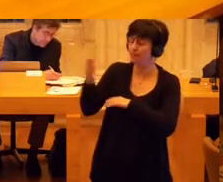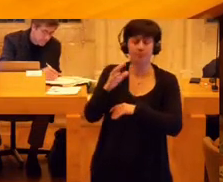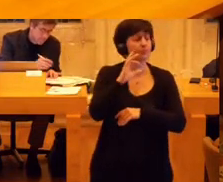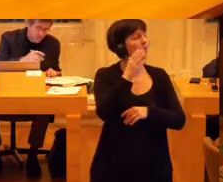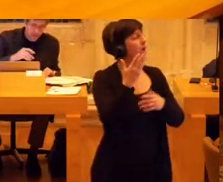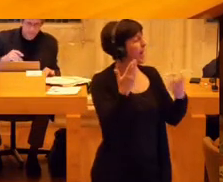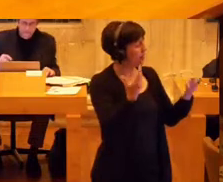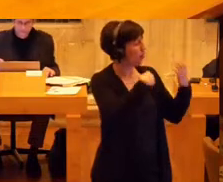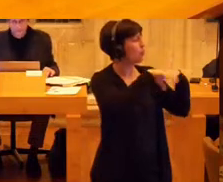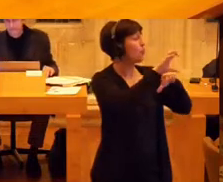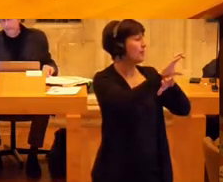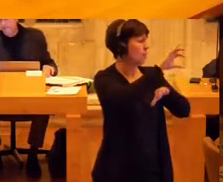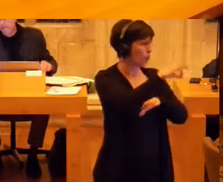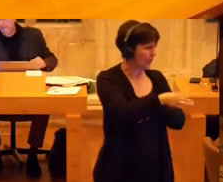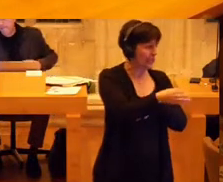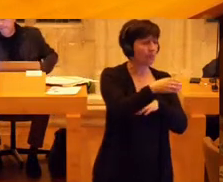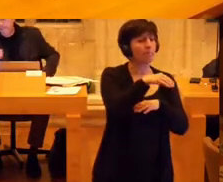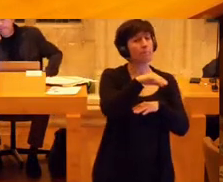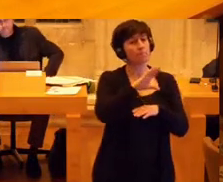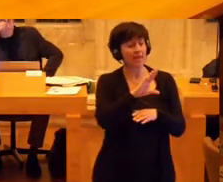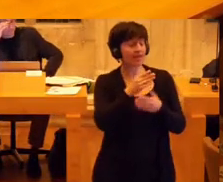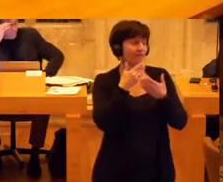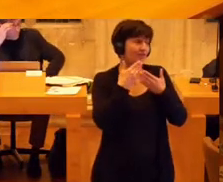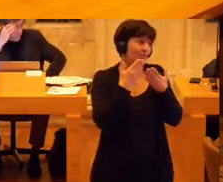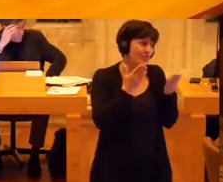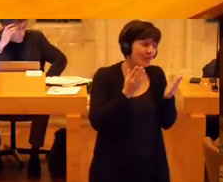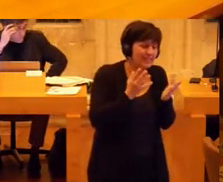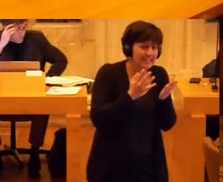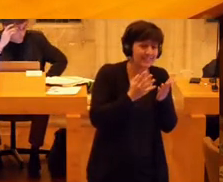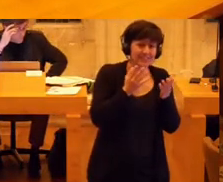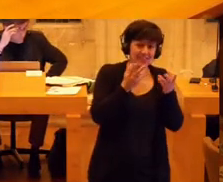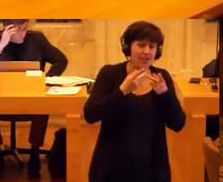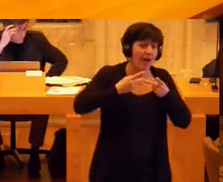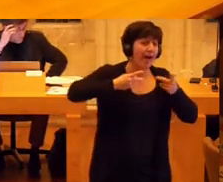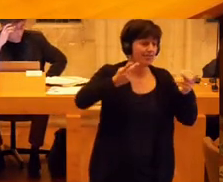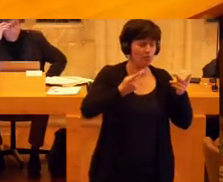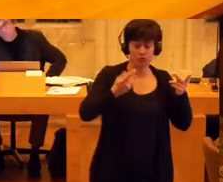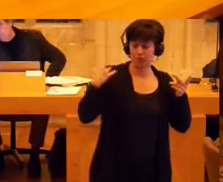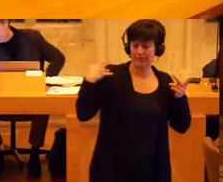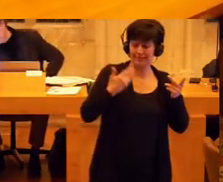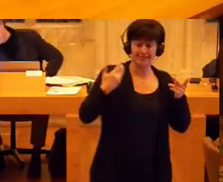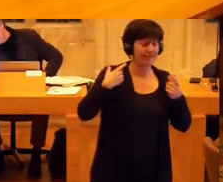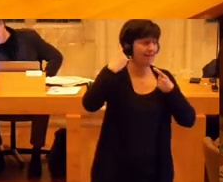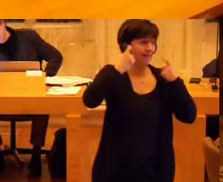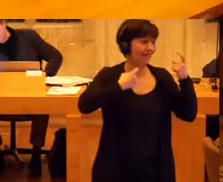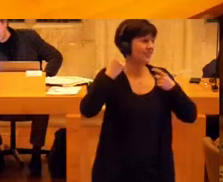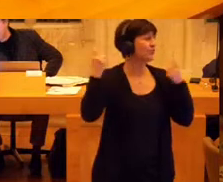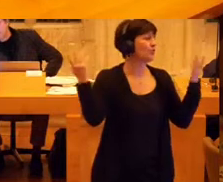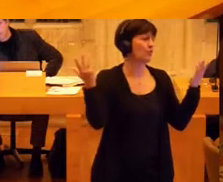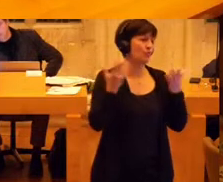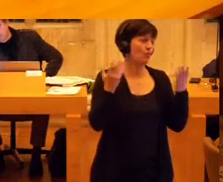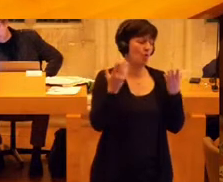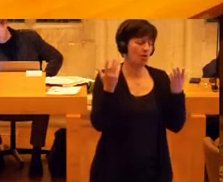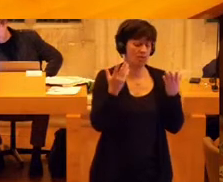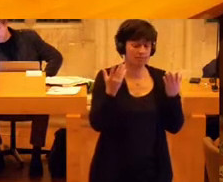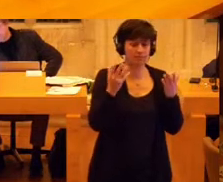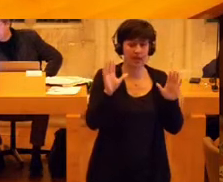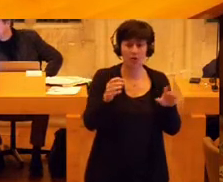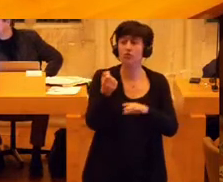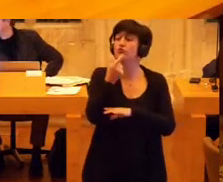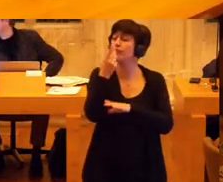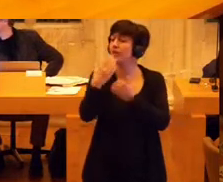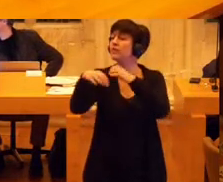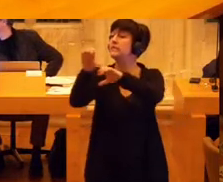Un complément, mais qui annonce finalement la réflexion que nous avons sur l'Halle Molière. Alors Sophie